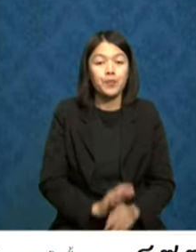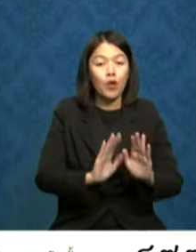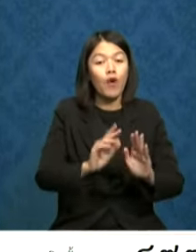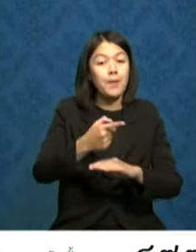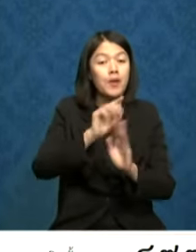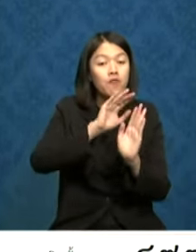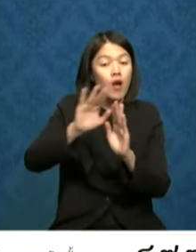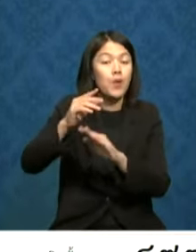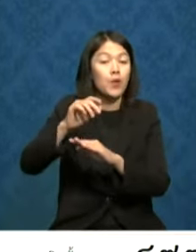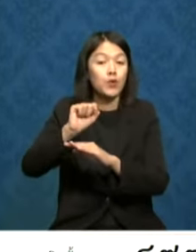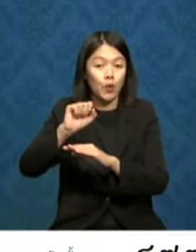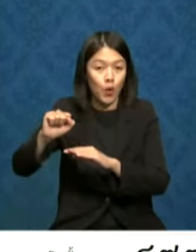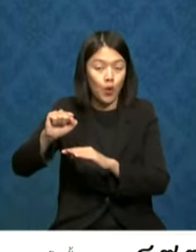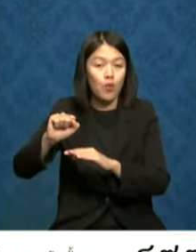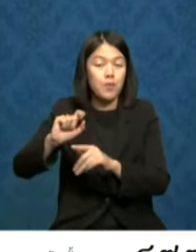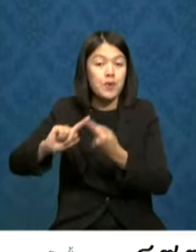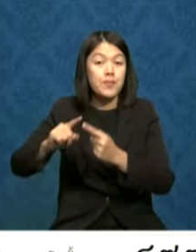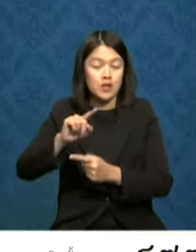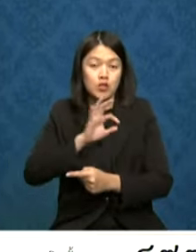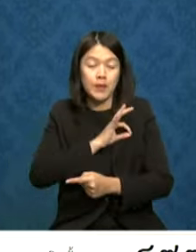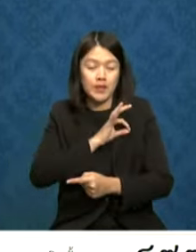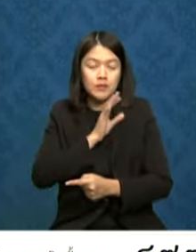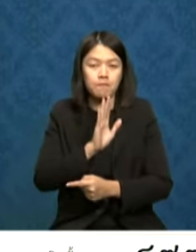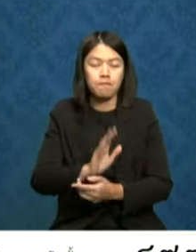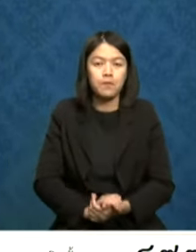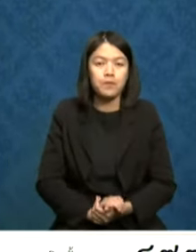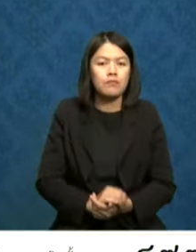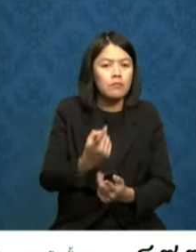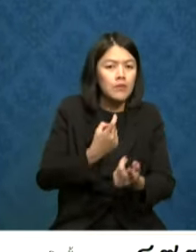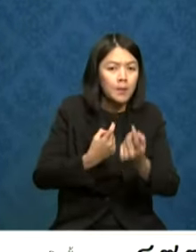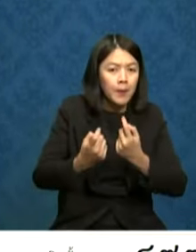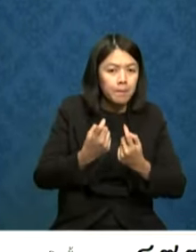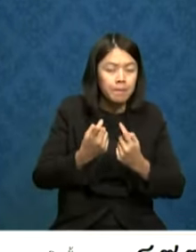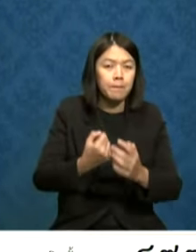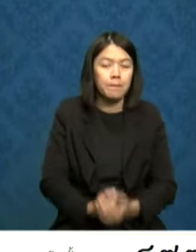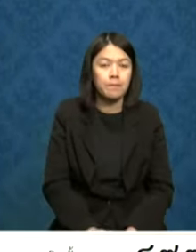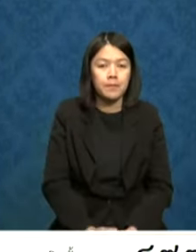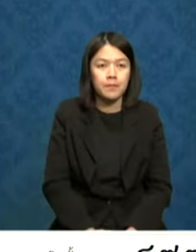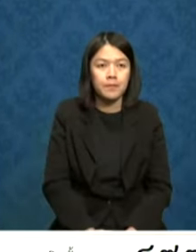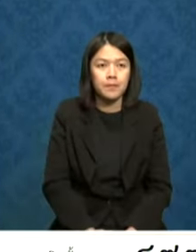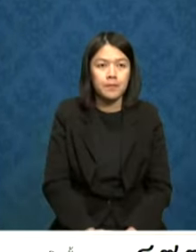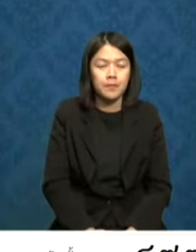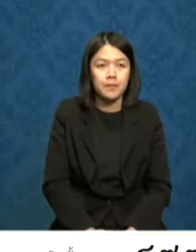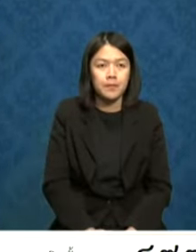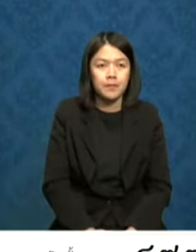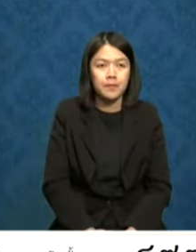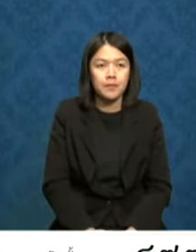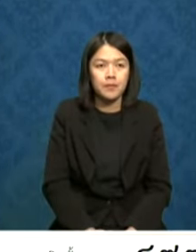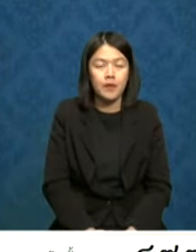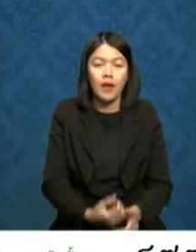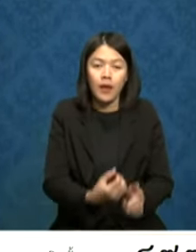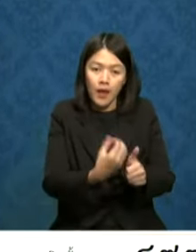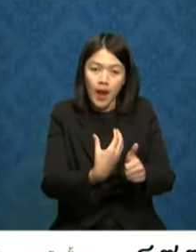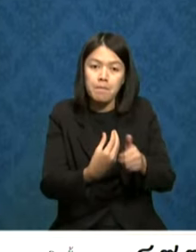นะครับว่าประเด็นคำถามที่เ่อเพื่อนสมาชิกนะครับทั้งผู้ที่สงวน